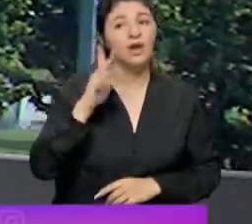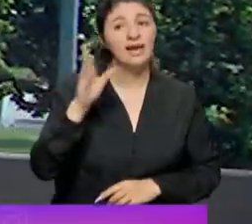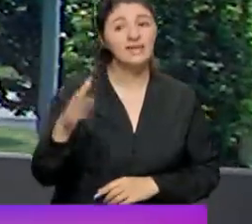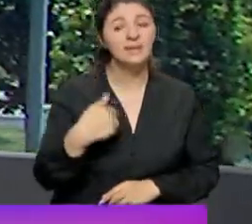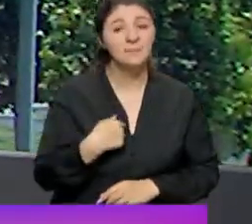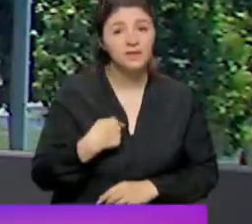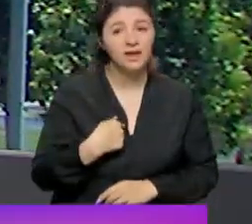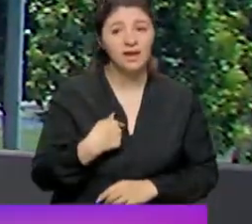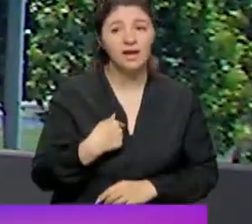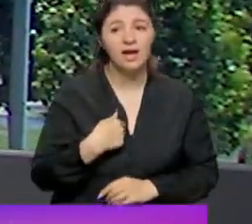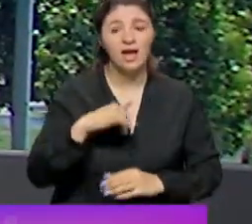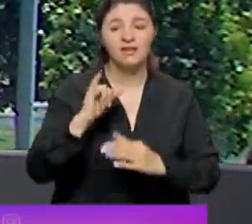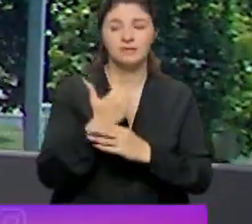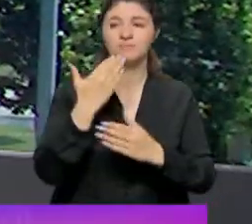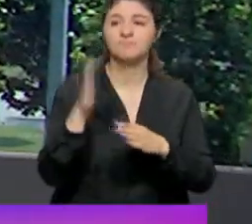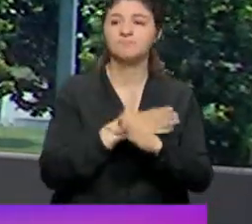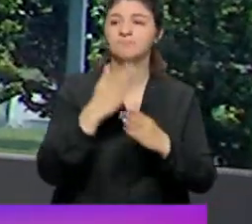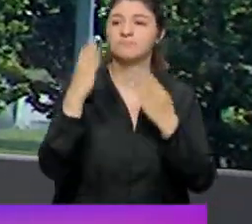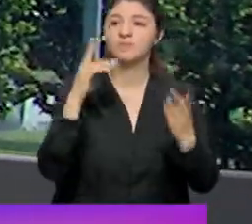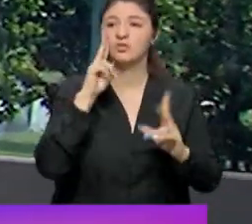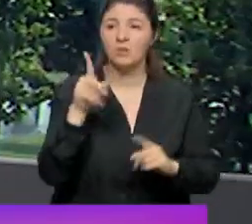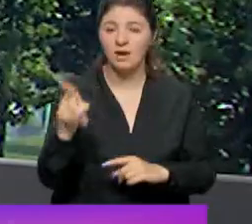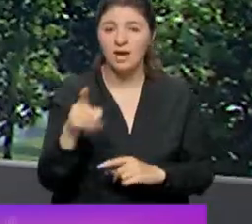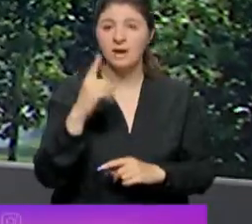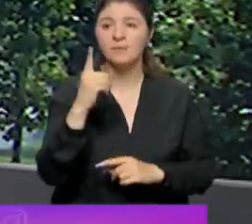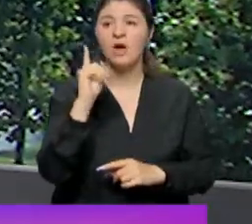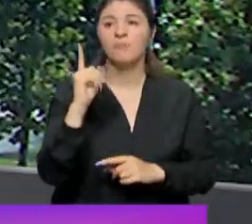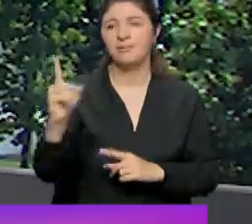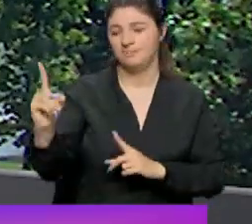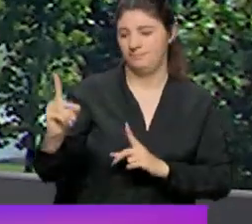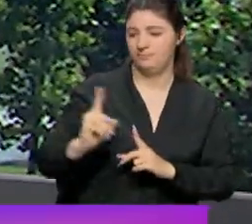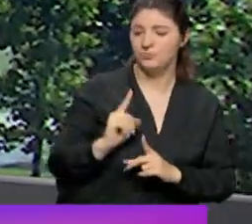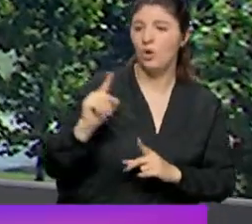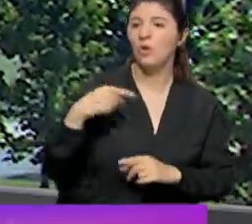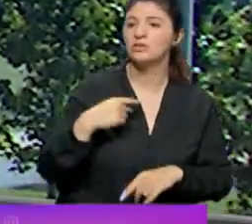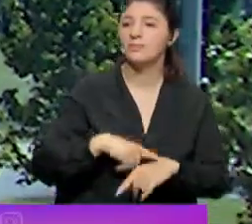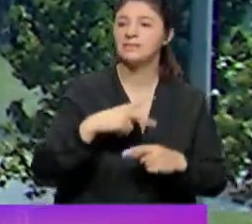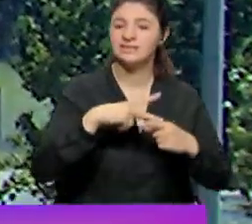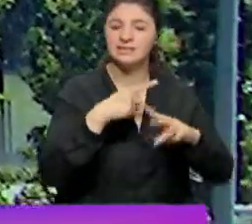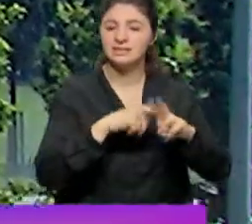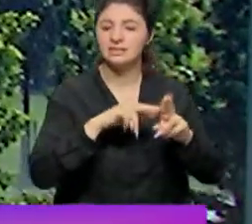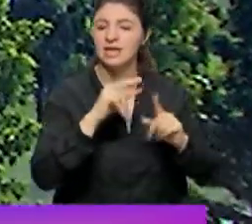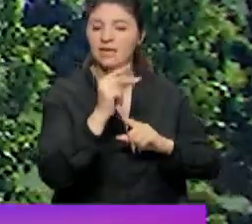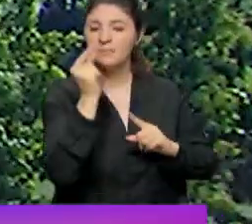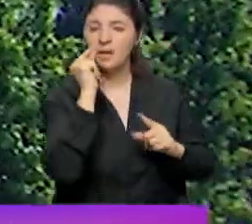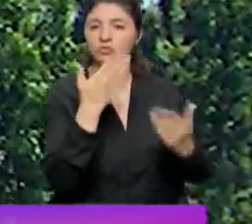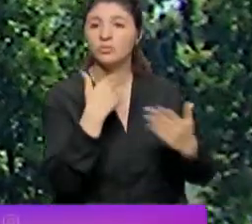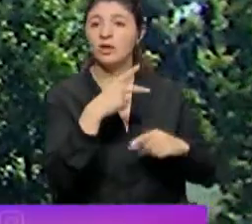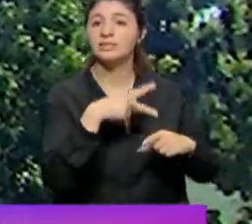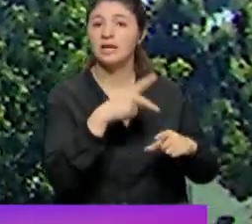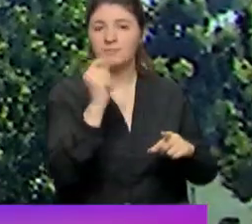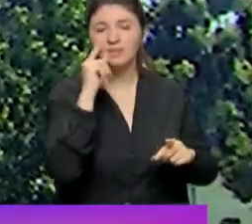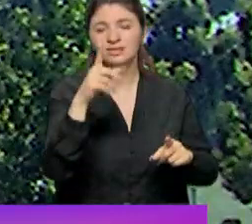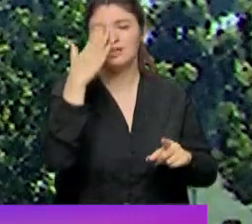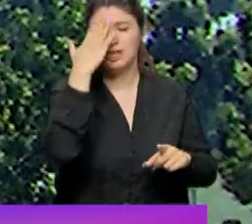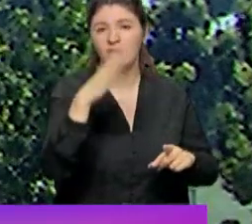gittiğimde sanat eserlerini görmeye bir öğretmen yanıma geldi o sırada ben Zeki sizlerle sohbet ediyordum vardı Zeki